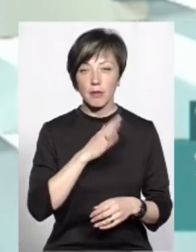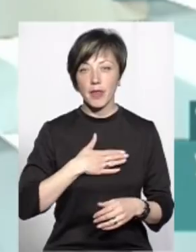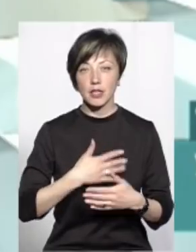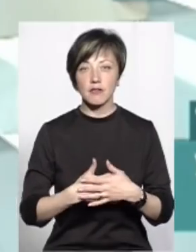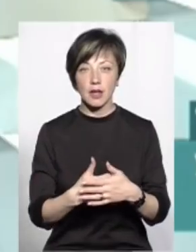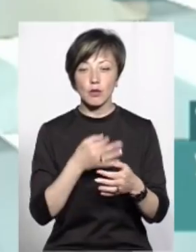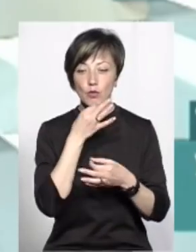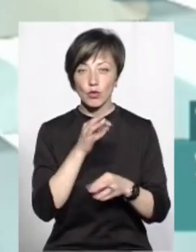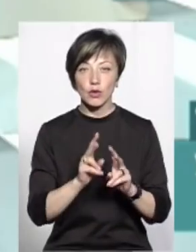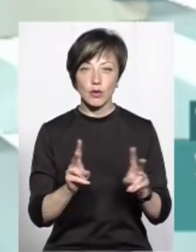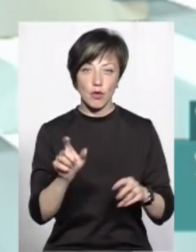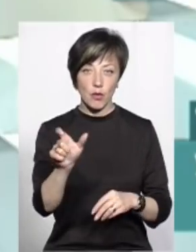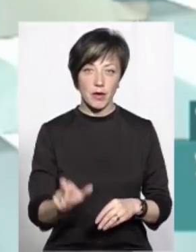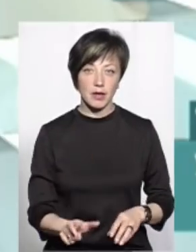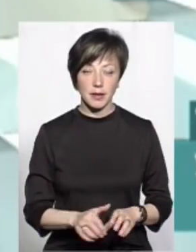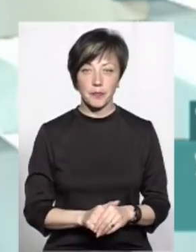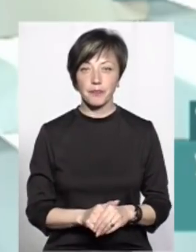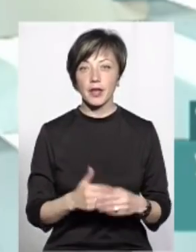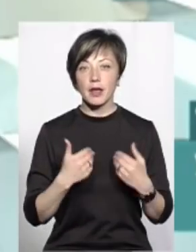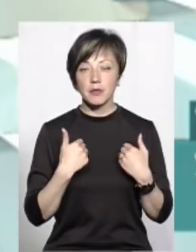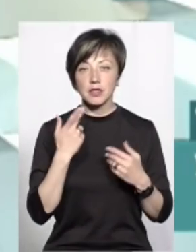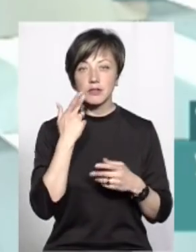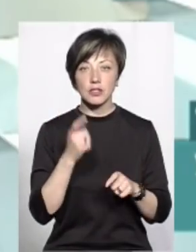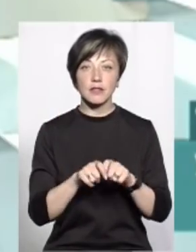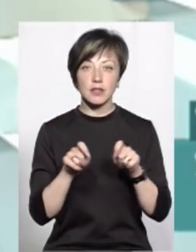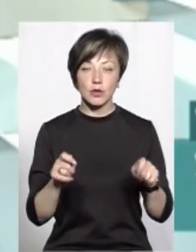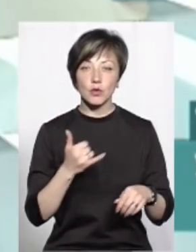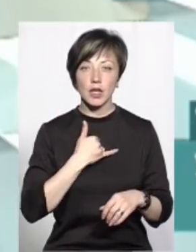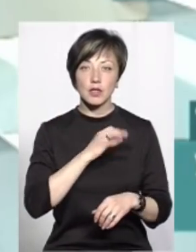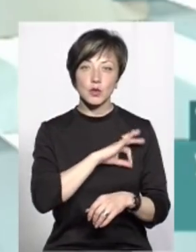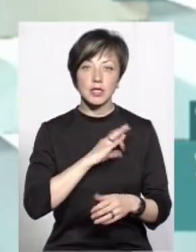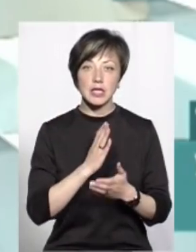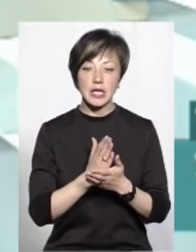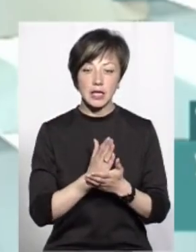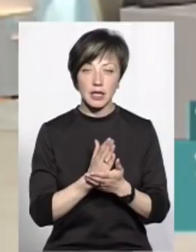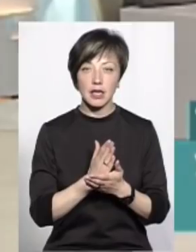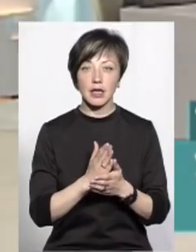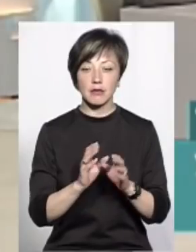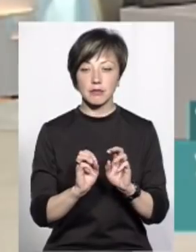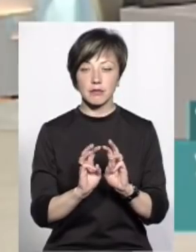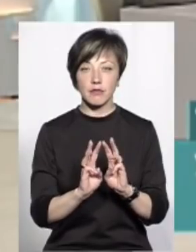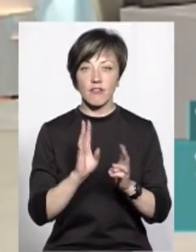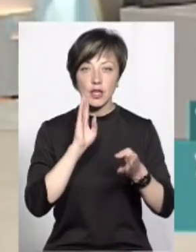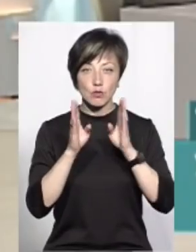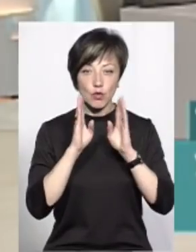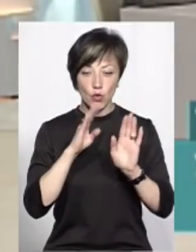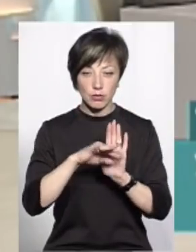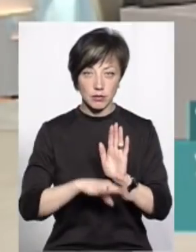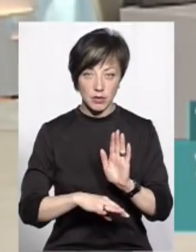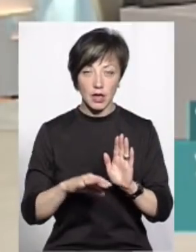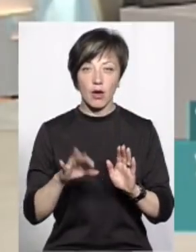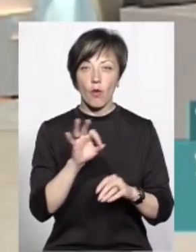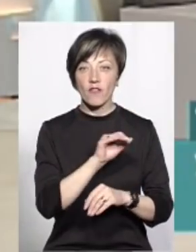та будь-якого громадянина. Ми завжди відкриті. В нас в юстиції є своя сторінка управління юстиції в мережі Facebook, а